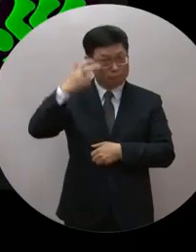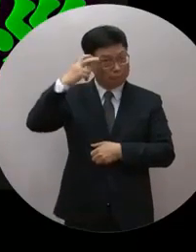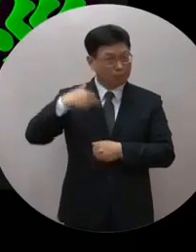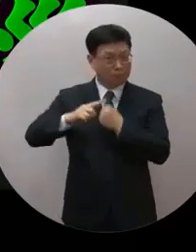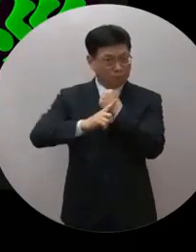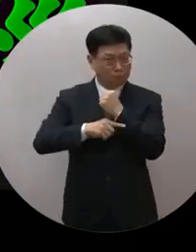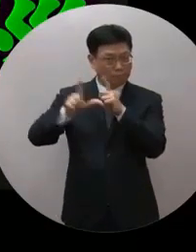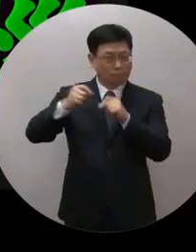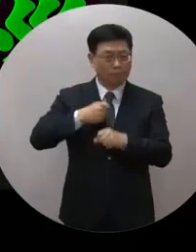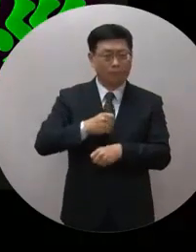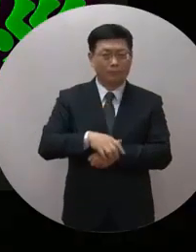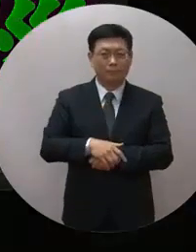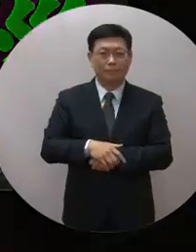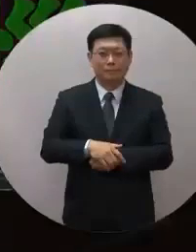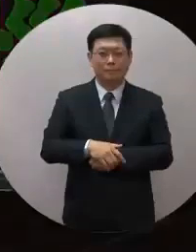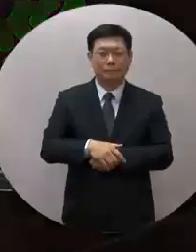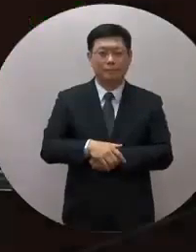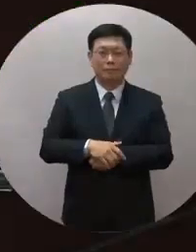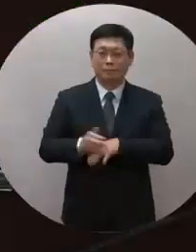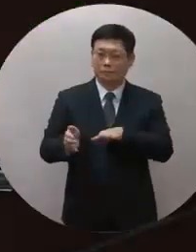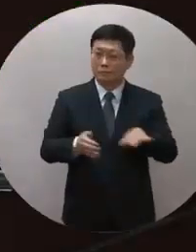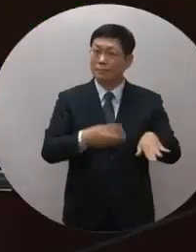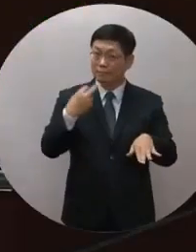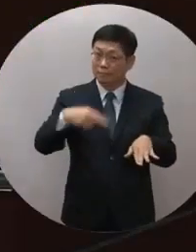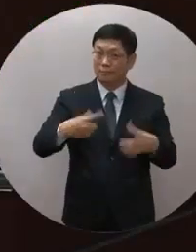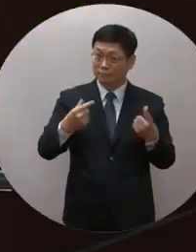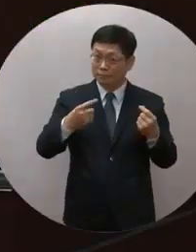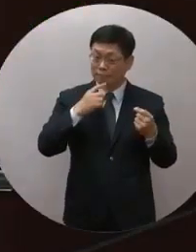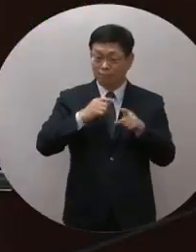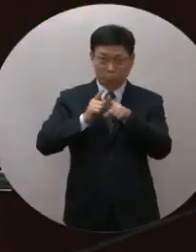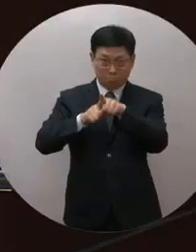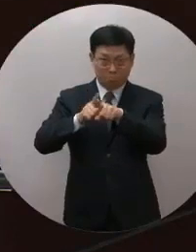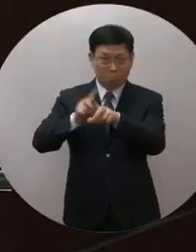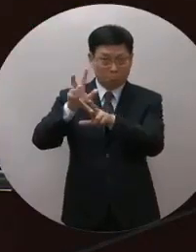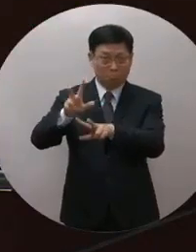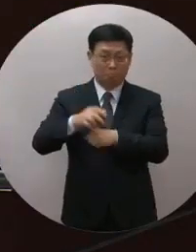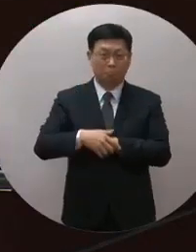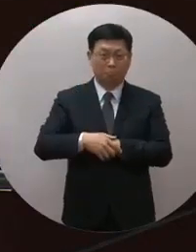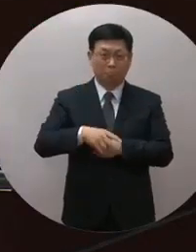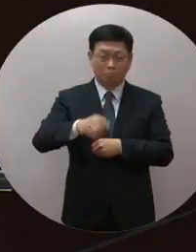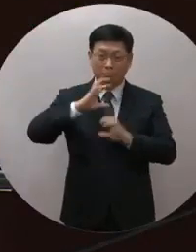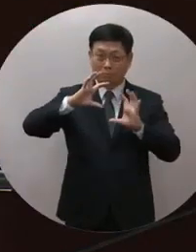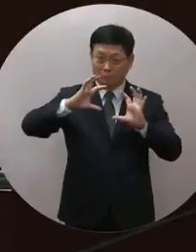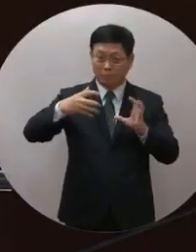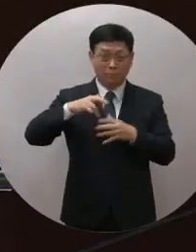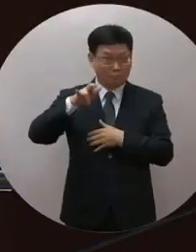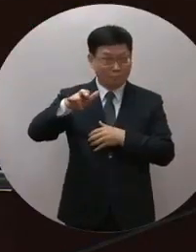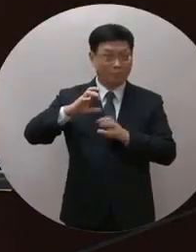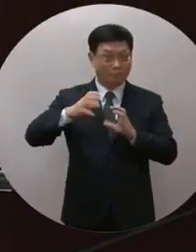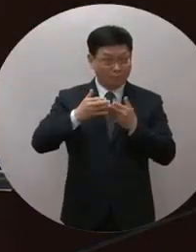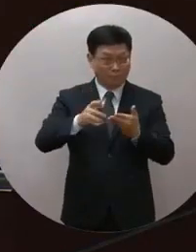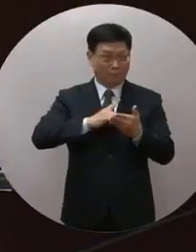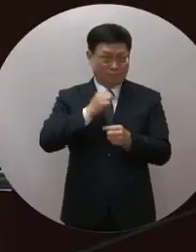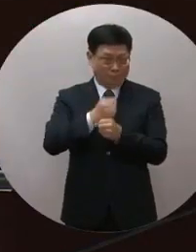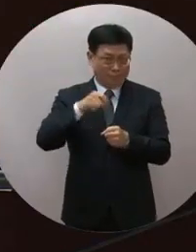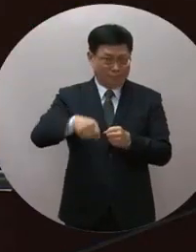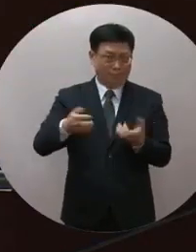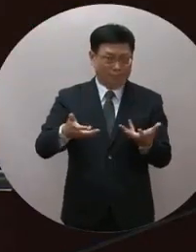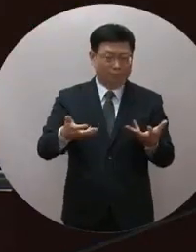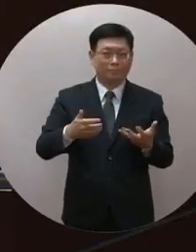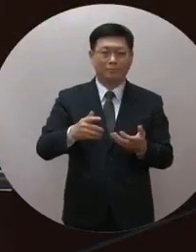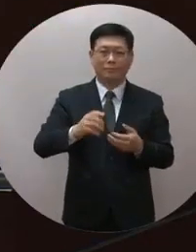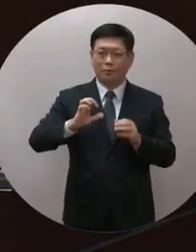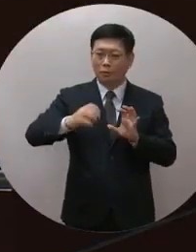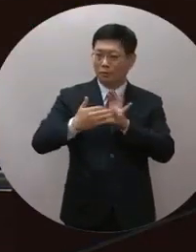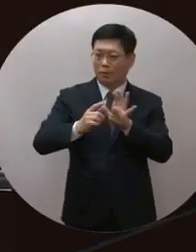政的秩序。另外，我们持续落实国际国造、国建国造的国防自主，也非